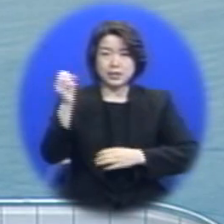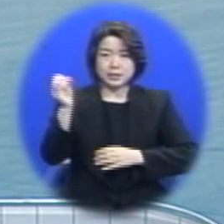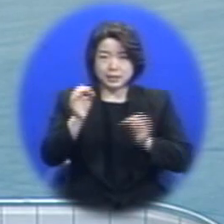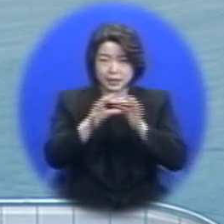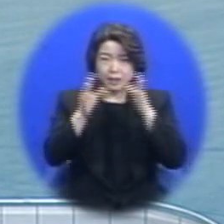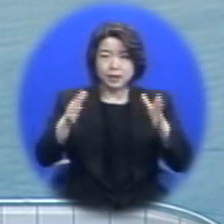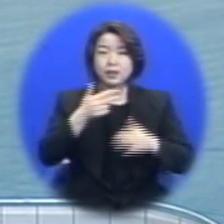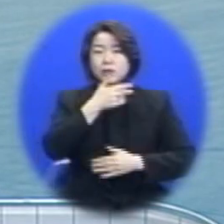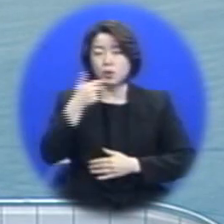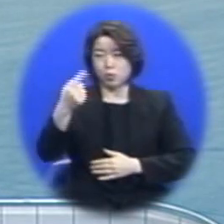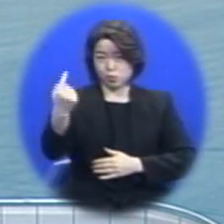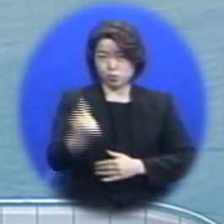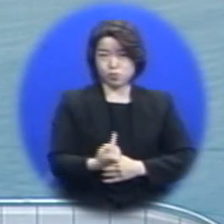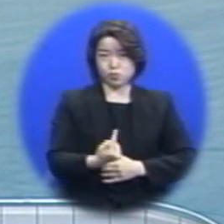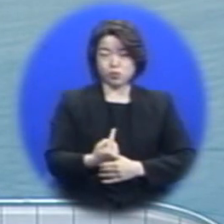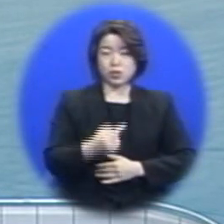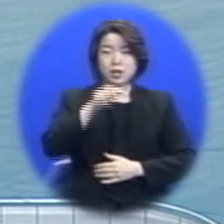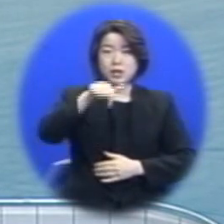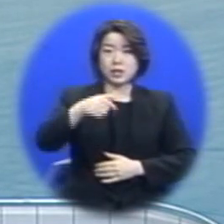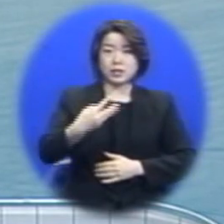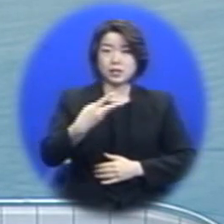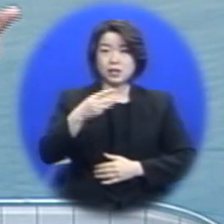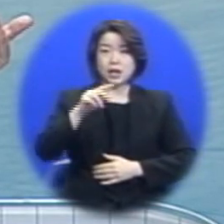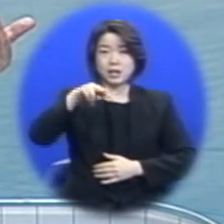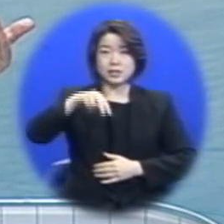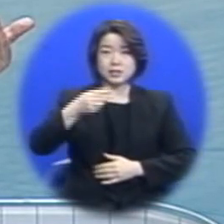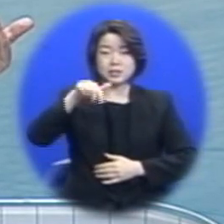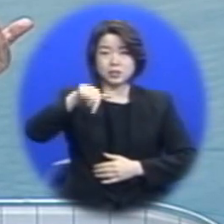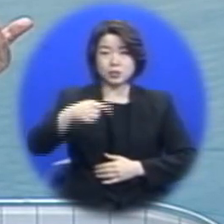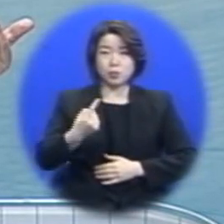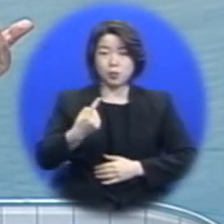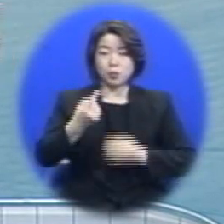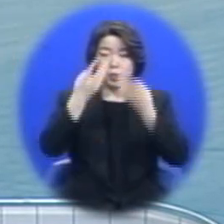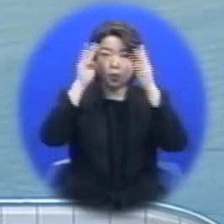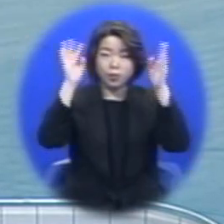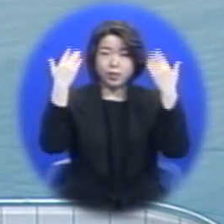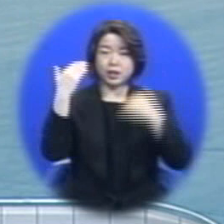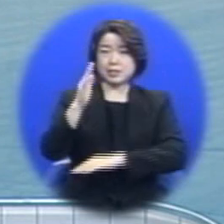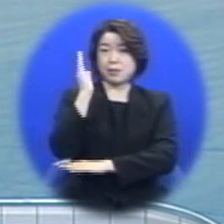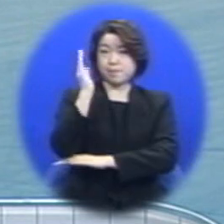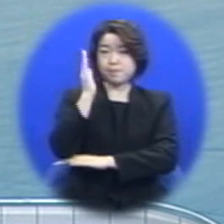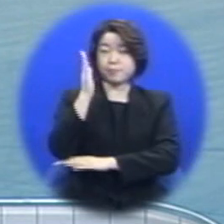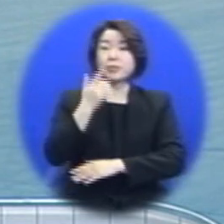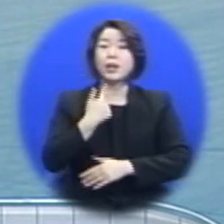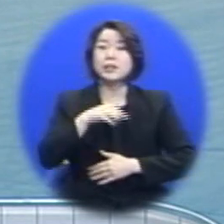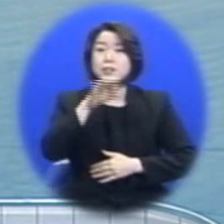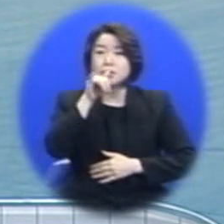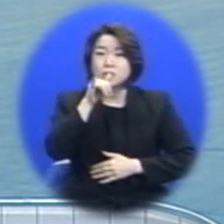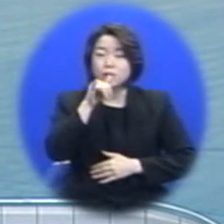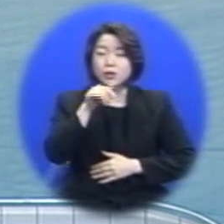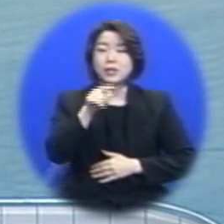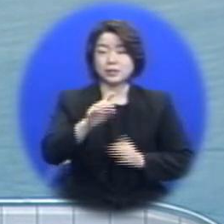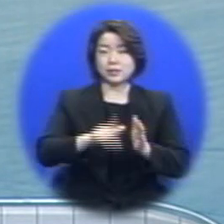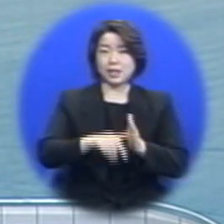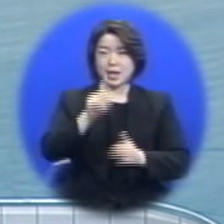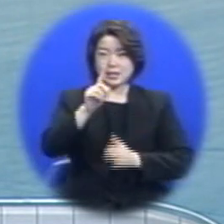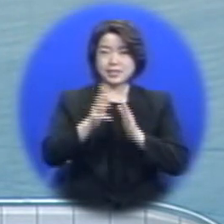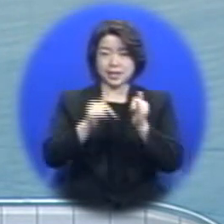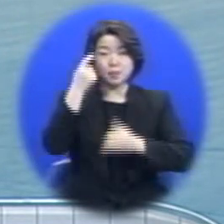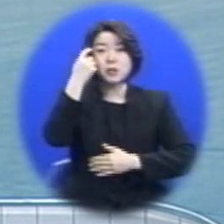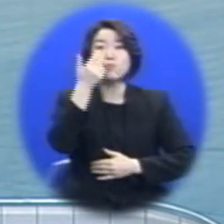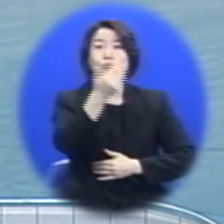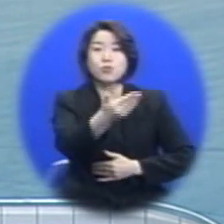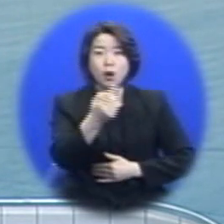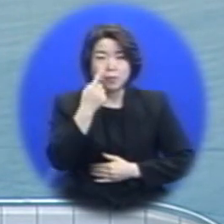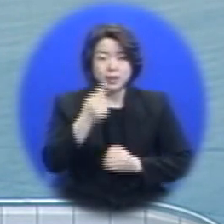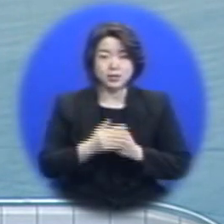귀국하여서 글라스고 대학에서 연설을 하였는데 어느 한 사람이 질문을 했습니다.